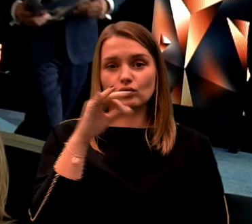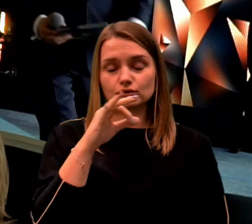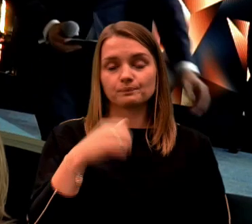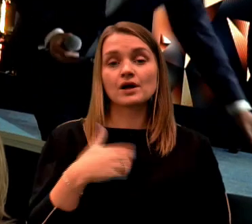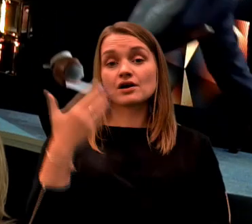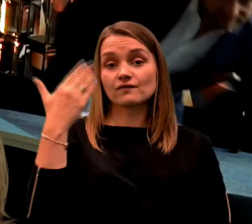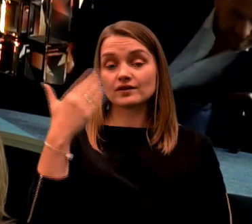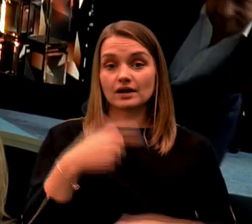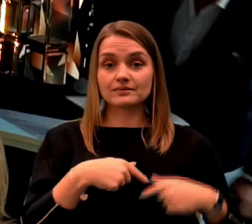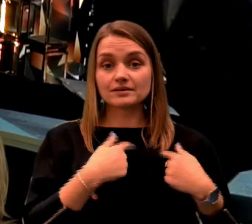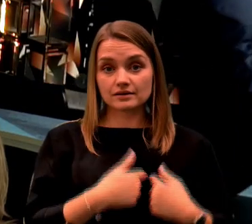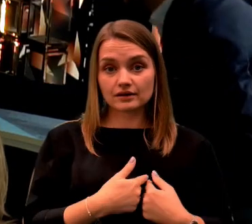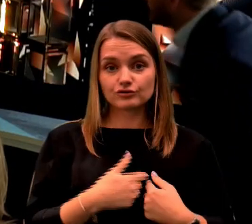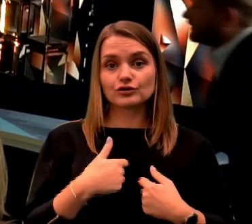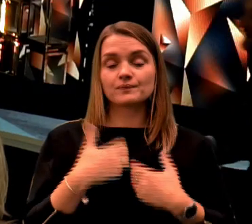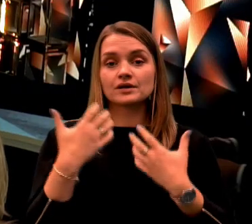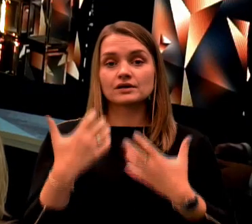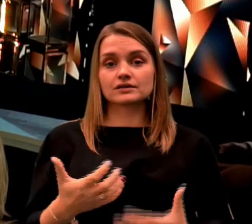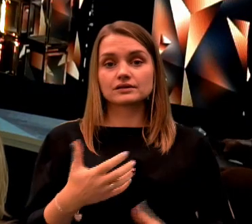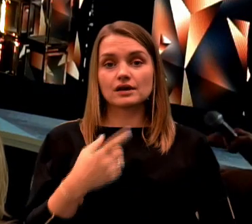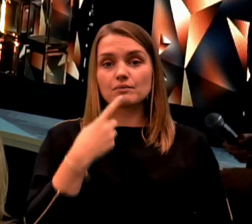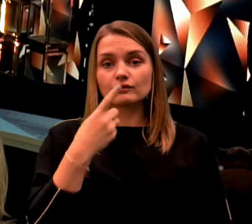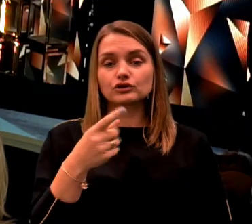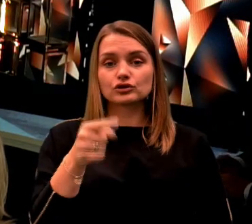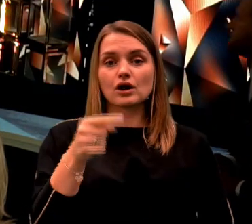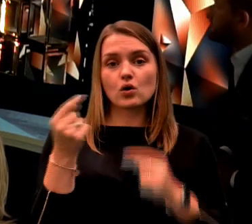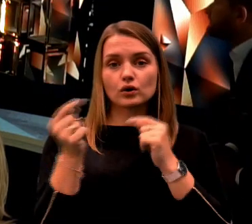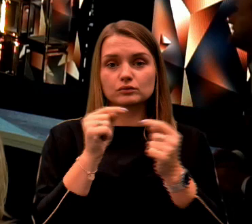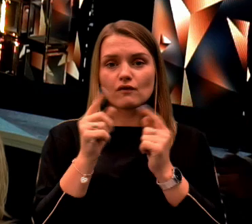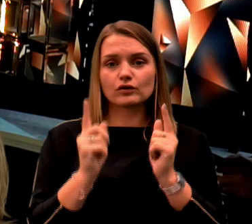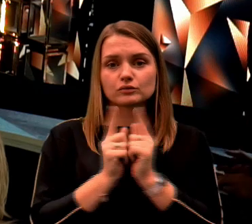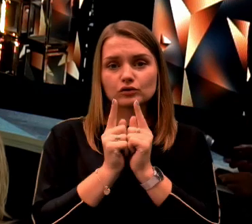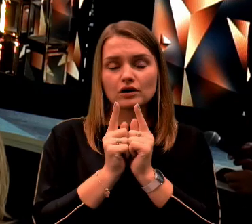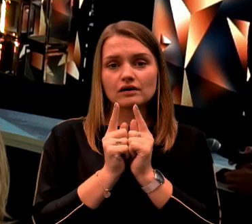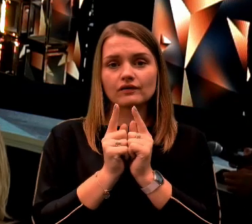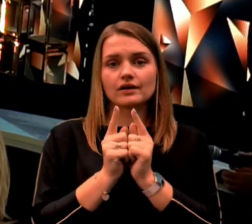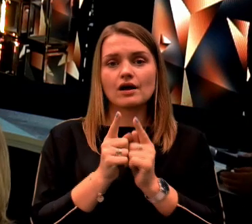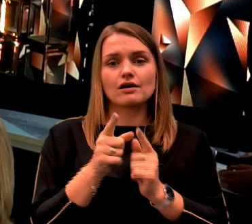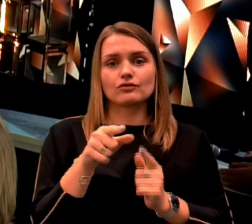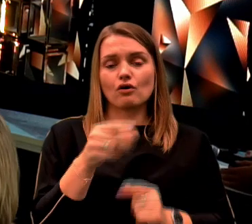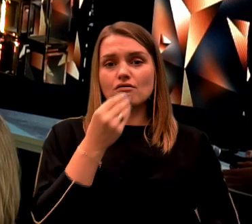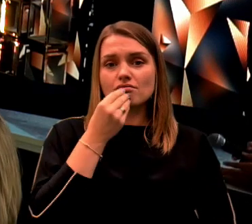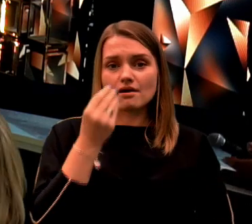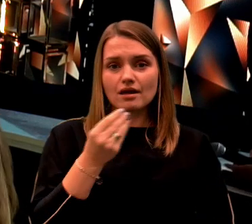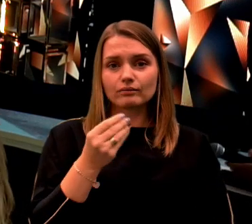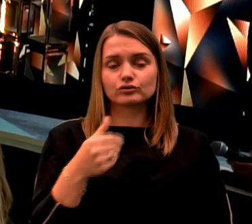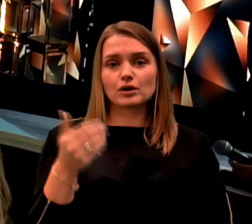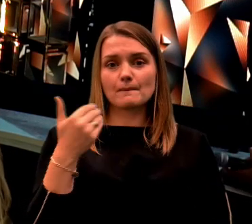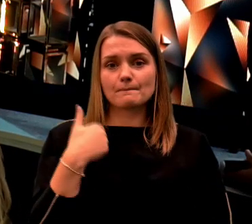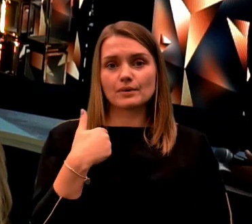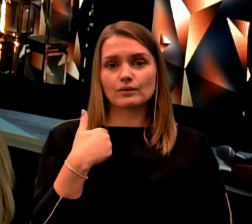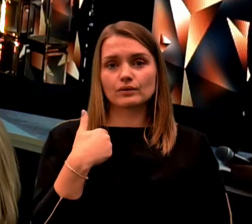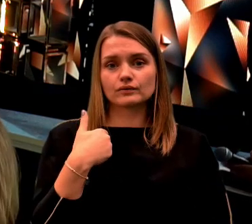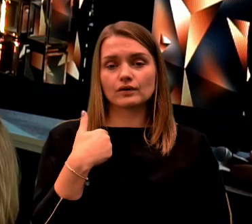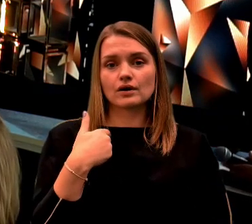Państwa bardzo serdecznie. Ja bym chciała, żeby ta nasza dzisiejsza rozmowa, to nasze spotkanie było choć trochę, na ile to jest możliwe, interaktywne i żeby włączyć